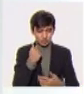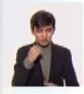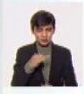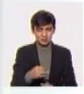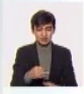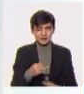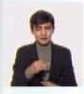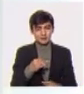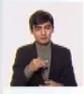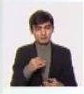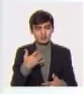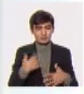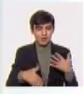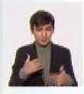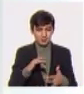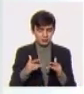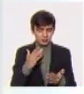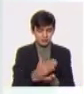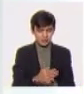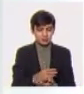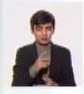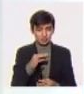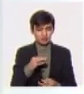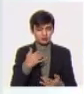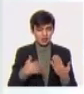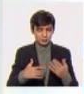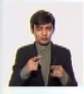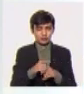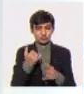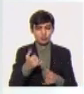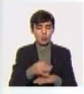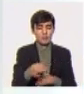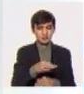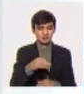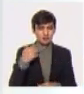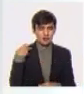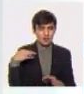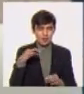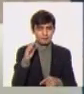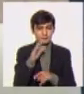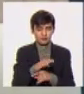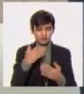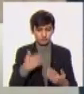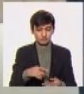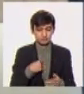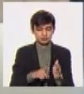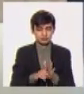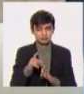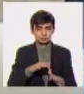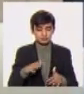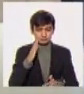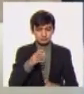да әлсіз интернет бар. Сондықтан бүгінгі күнге облыс басшылығы тарапынан тапсырма берілді. Білім саласының